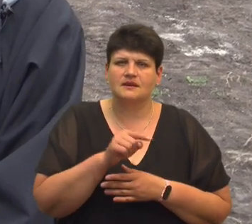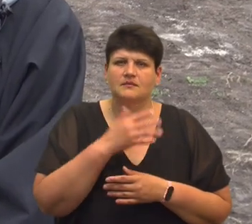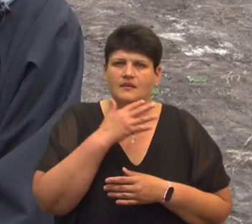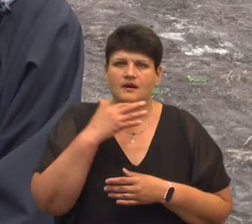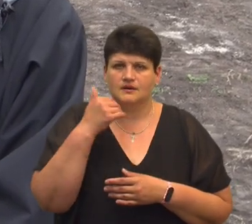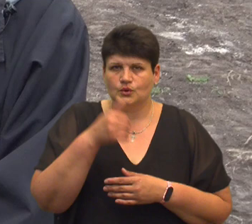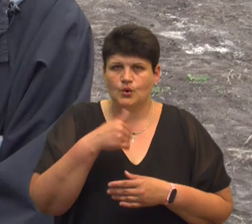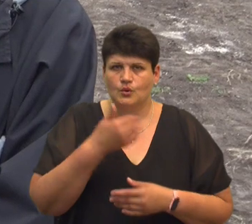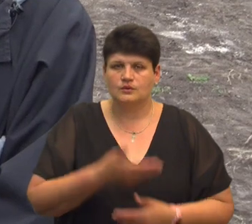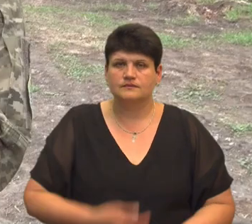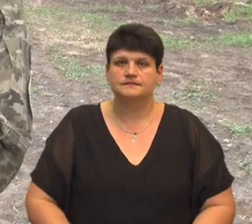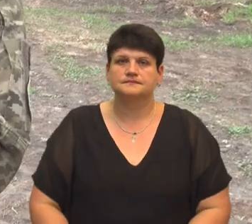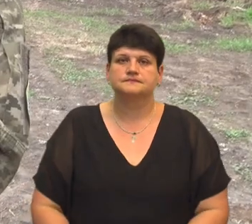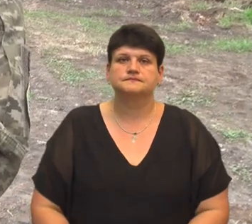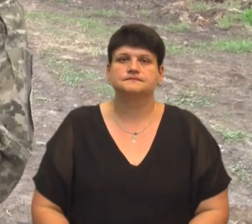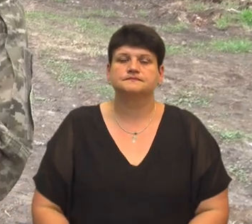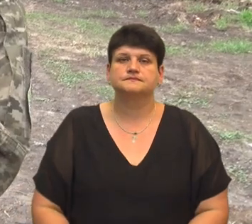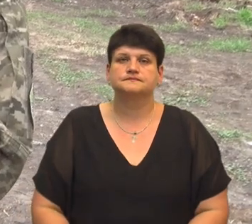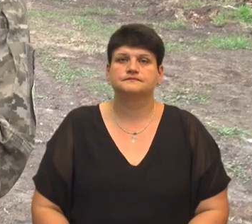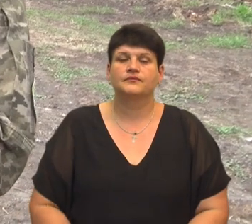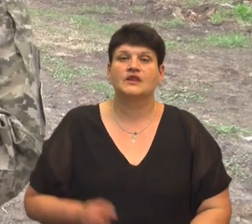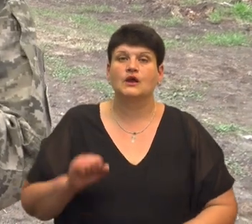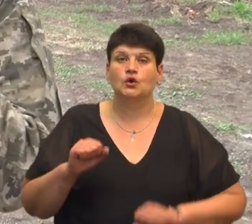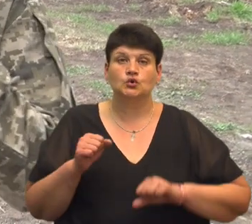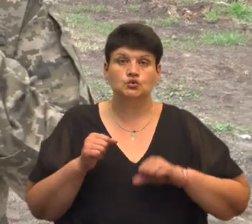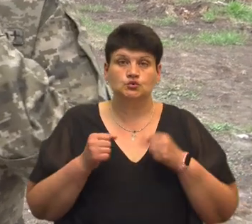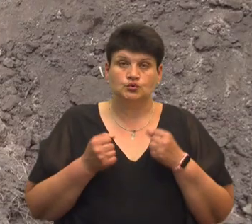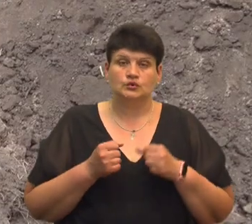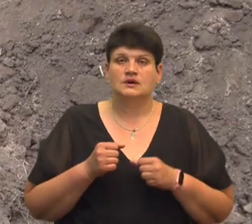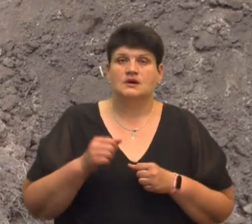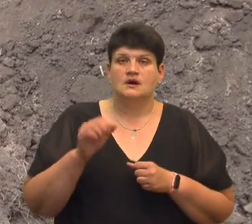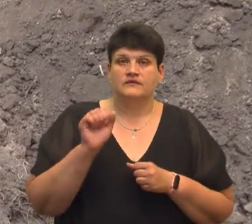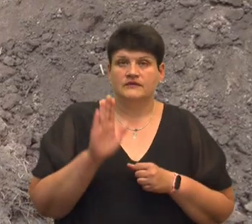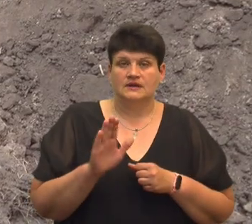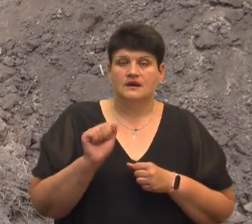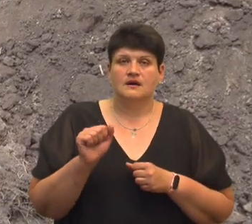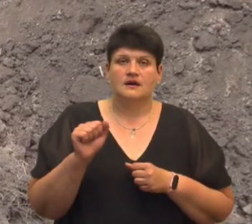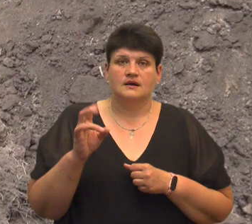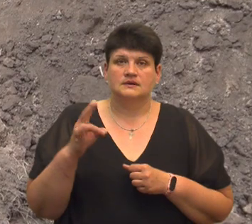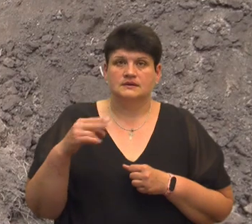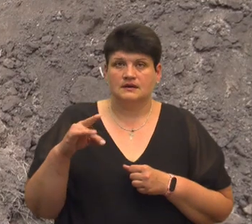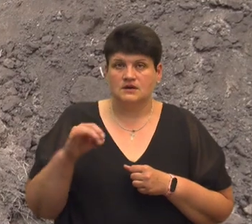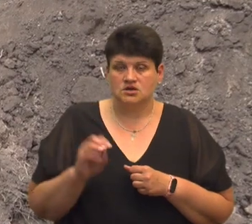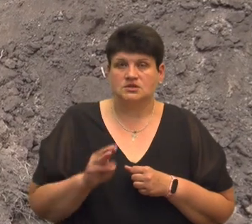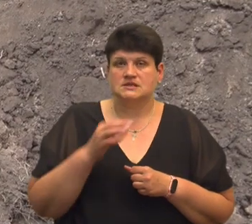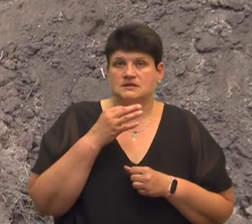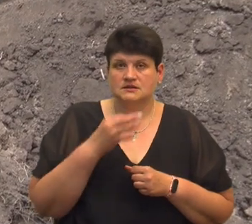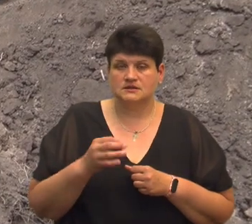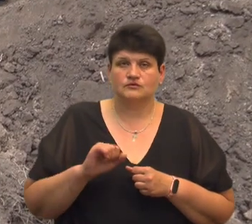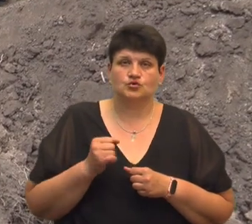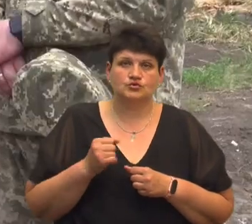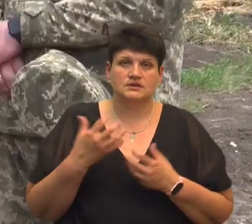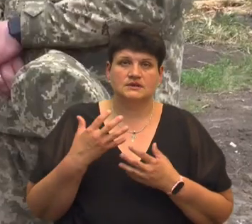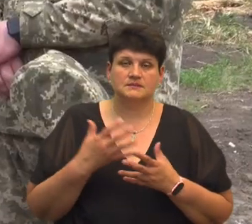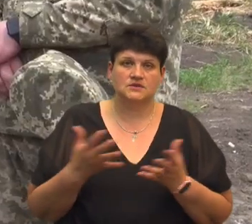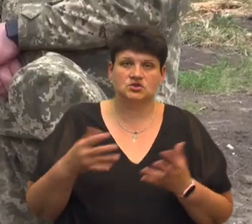Ми її займаємося багато років. Другий побратим Дениса Кузнєцова Віталій Андраш, також спелеолог. Він розповідає, дружили з Денисом майже